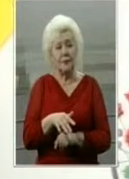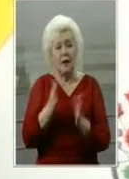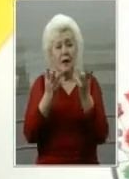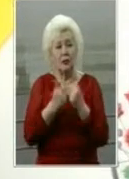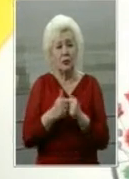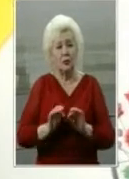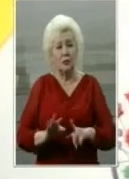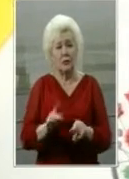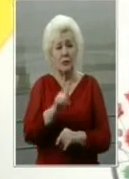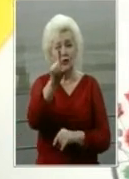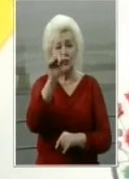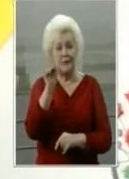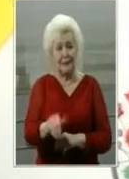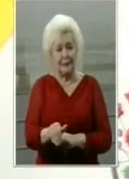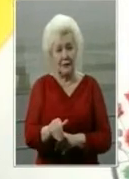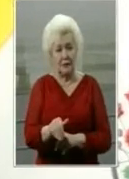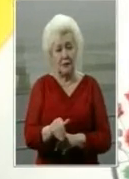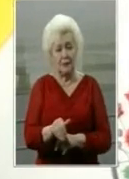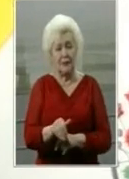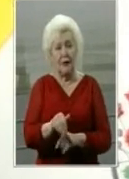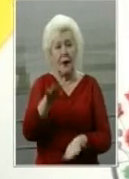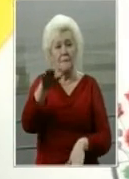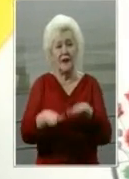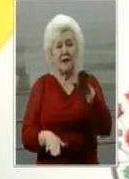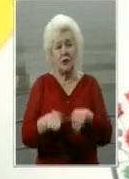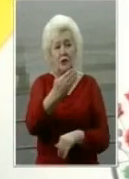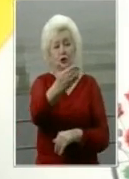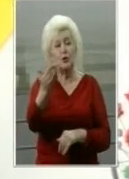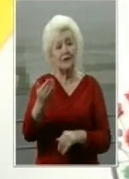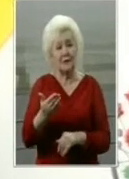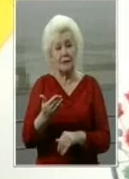рахунок іде на сотні тисяч. Переважно це